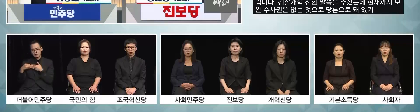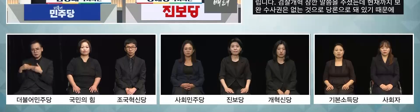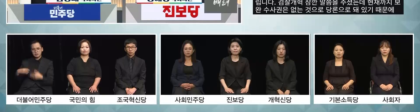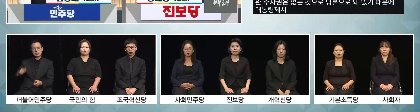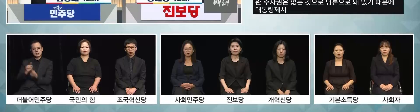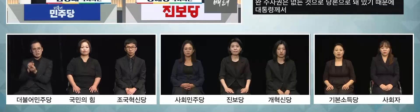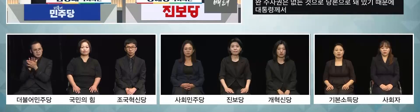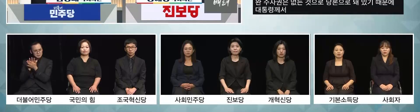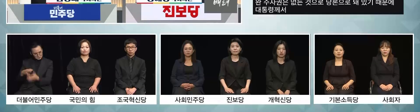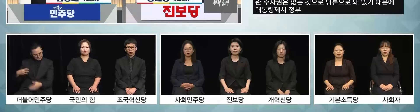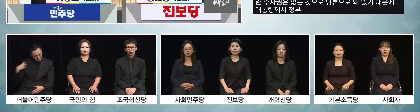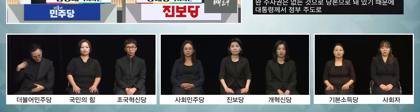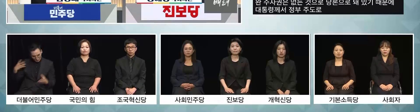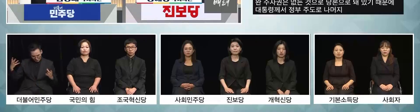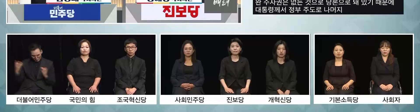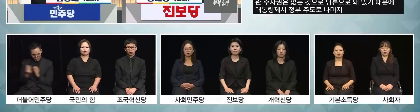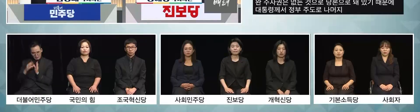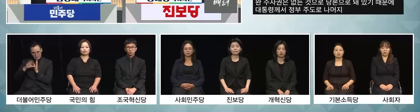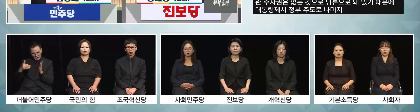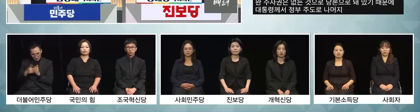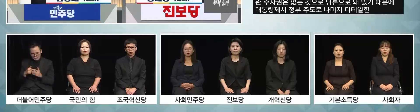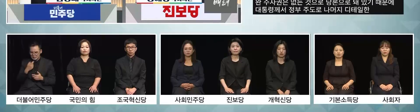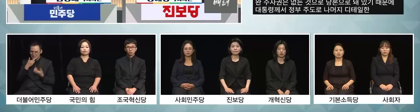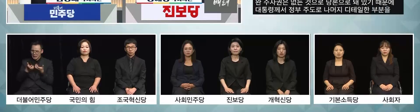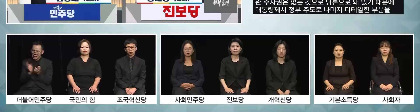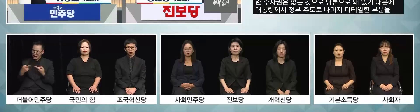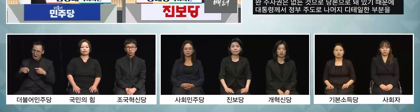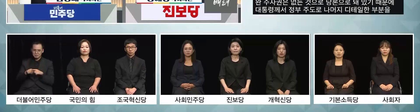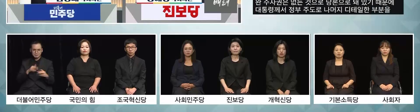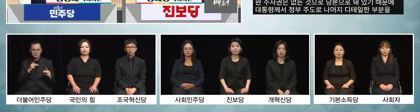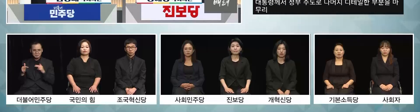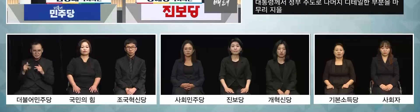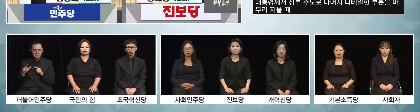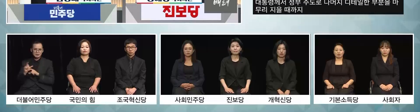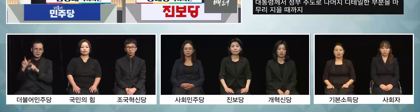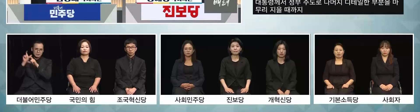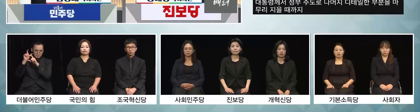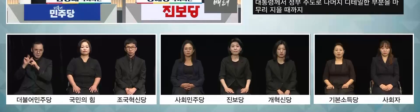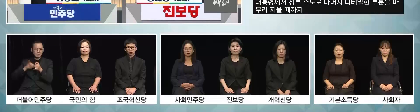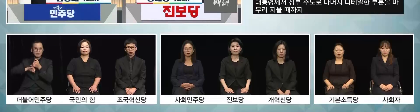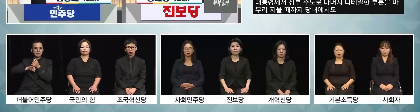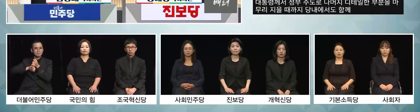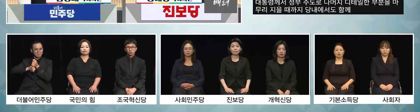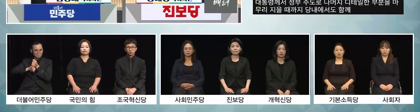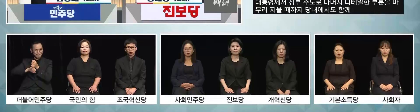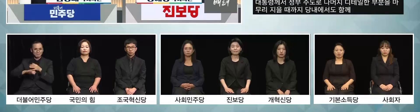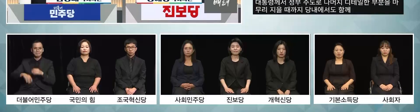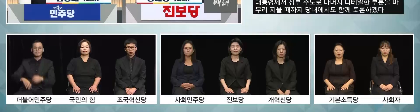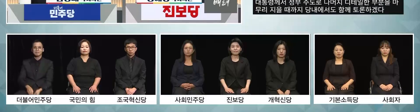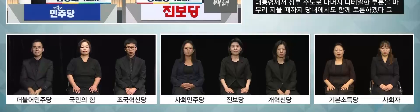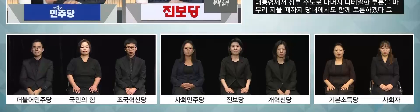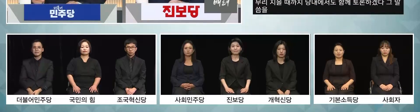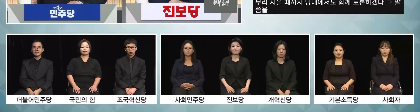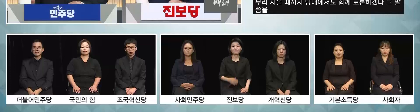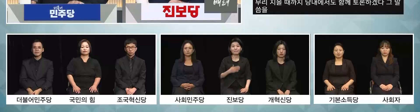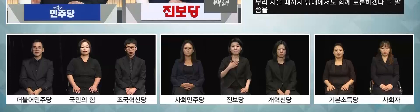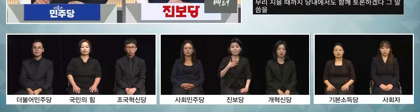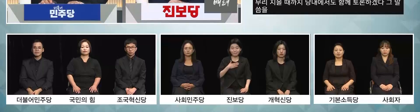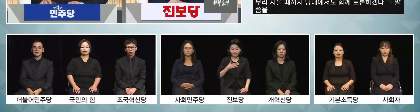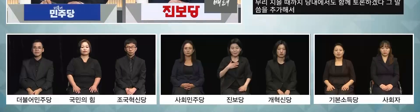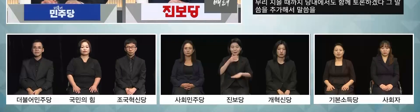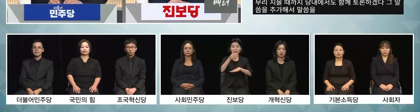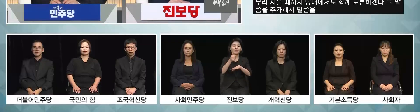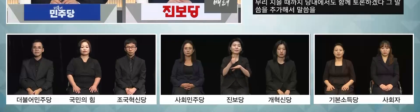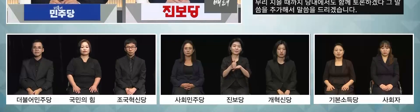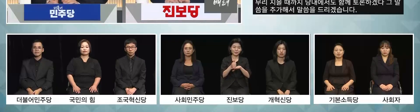부분을 마무리 지을 때까지 저희들 당에서도 함께 토론하겠다. 그 말씀을 조금 추가해서 말씀을 올립니다. 마지막으로 좀